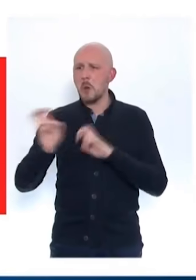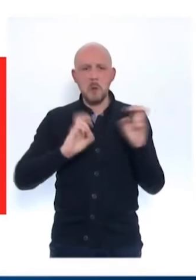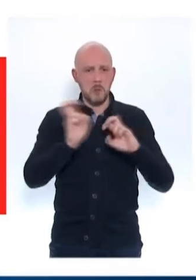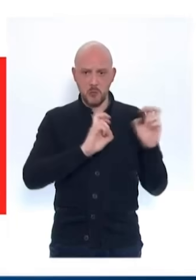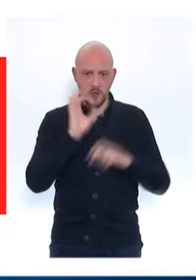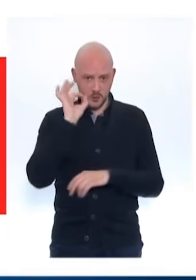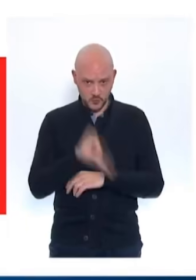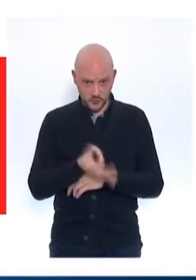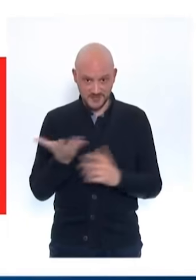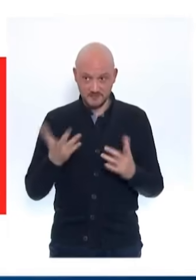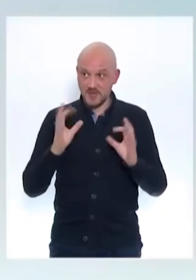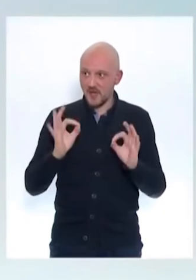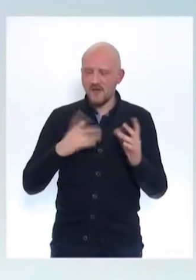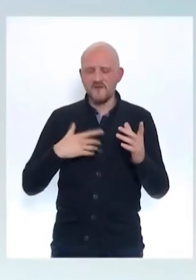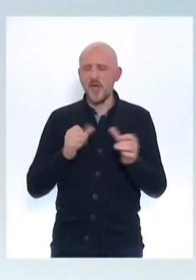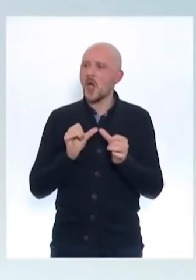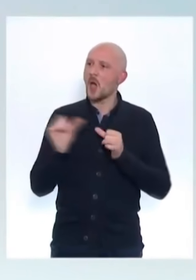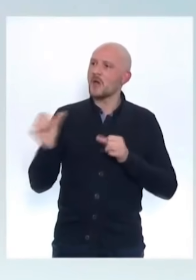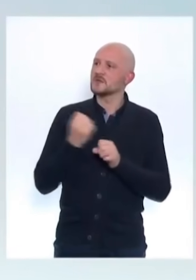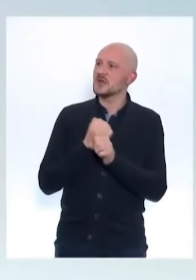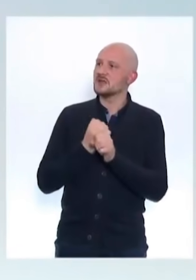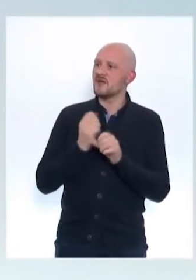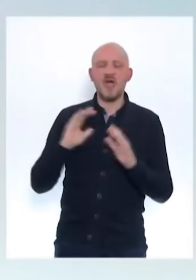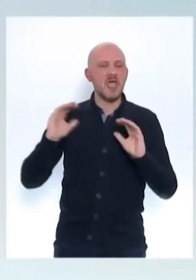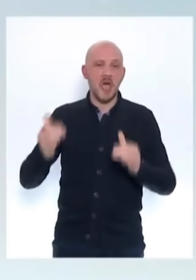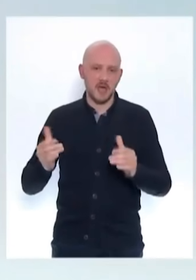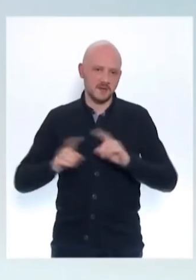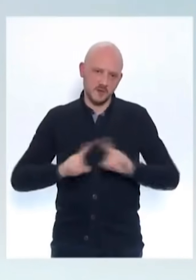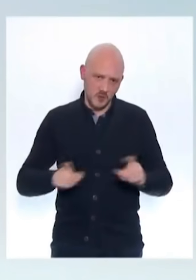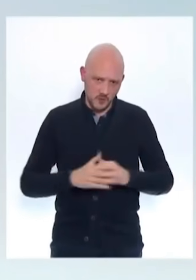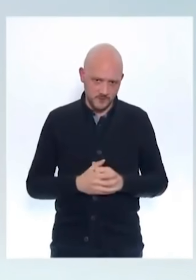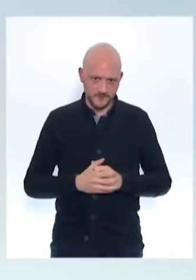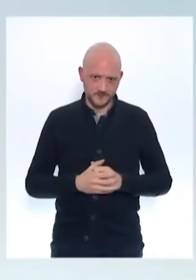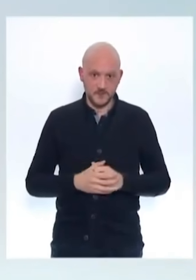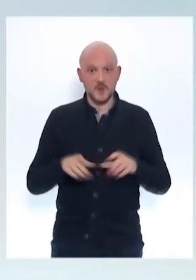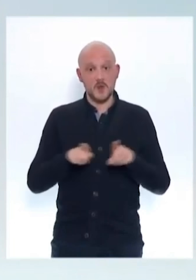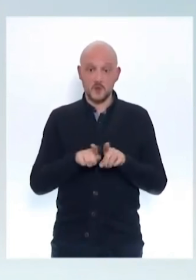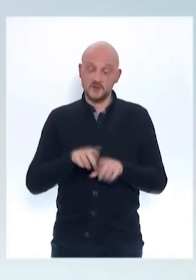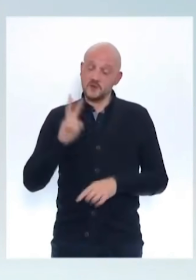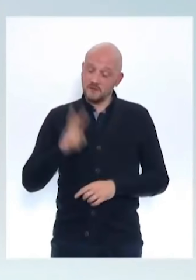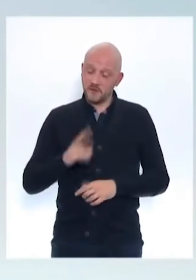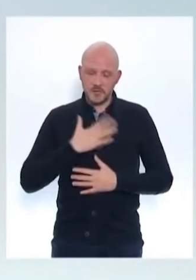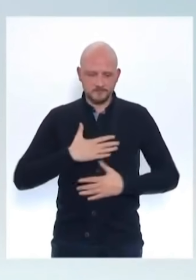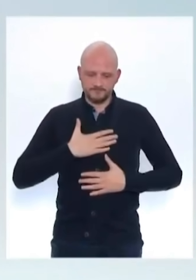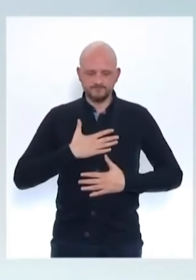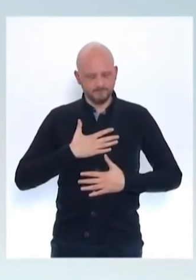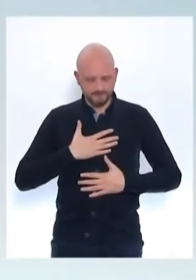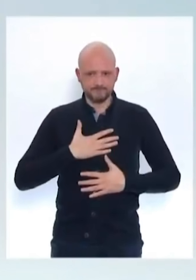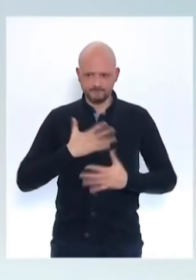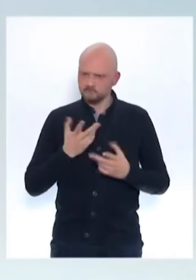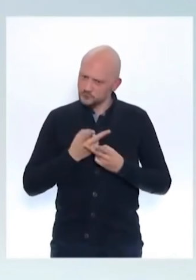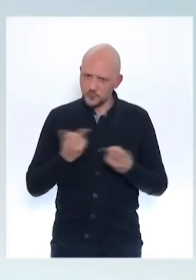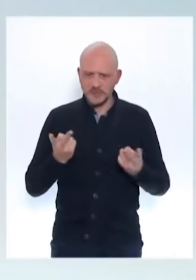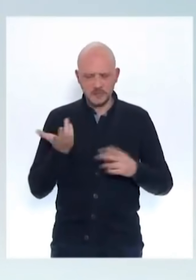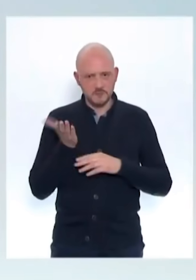télétravail partout où il est possible j'en profite pour me réjouir publiquement de l'accord conclu sur ce sujet